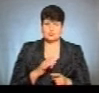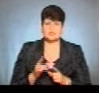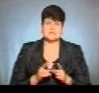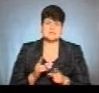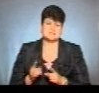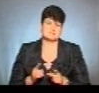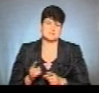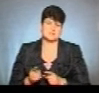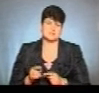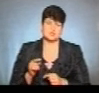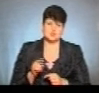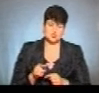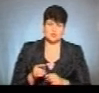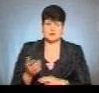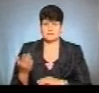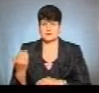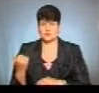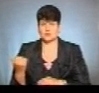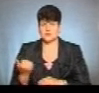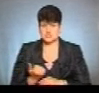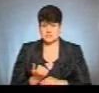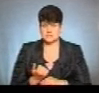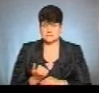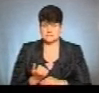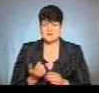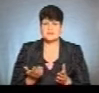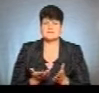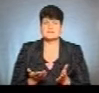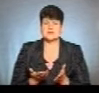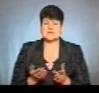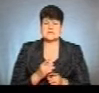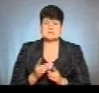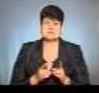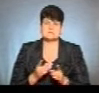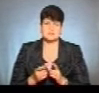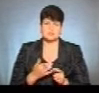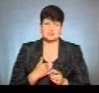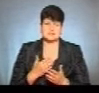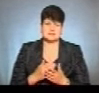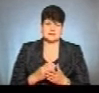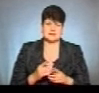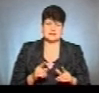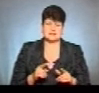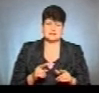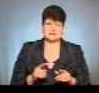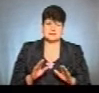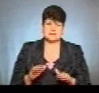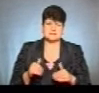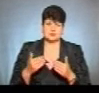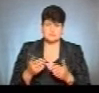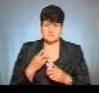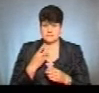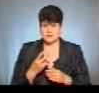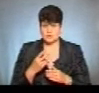зміни цього і минулого тижня. Які саме зміни в нас є на наступному слайді, де зображена